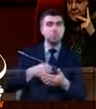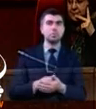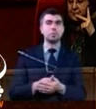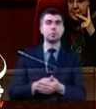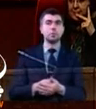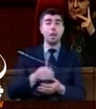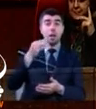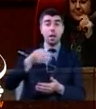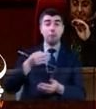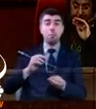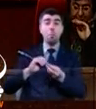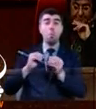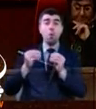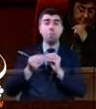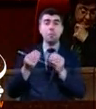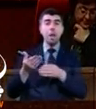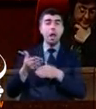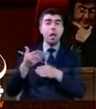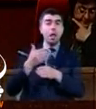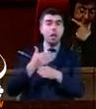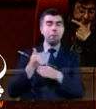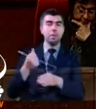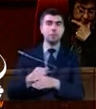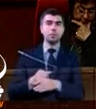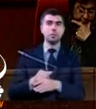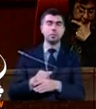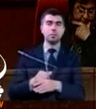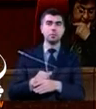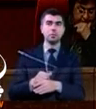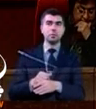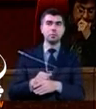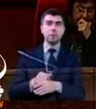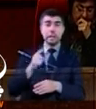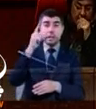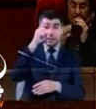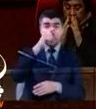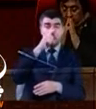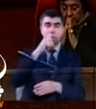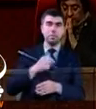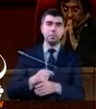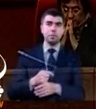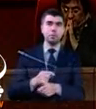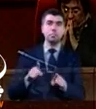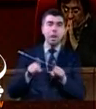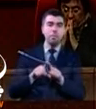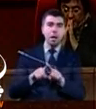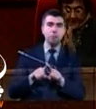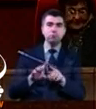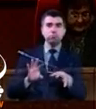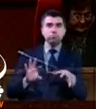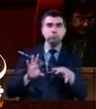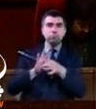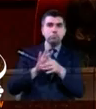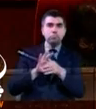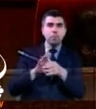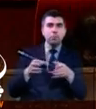ان تحل اشكالات اللي كانت اشكالات اصبحت تكاد تكون اشكالات مستعصيه، خاصه بالنسبه لربط واحد العدد ديال المنازل